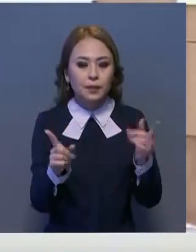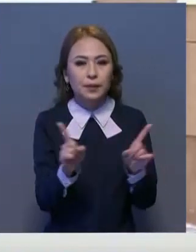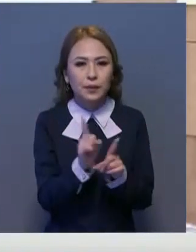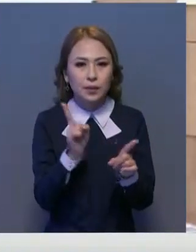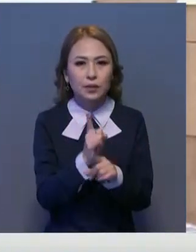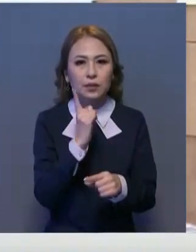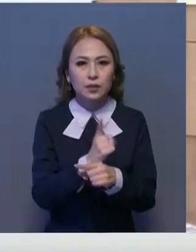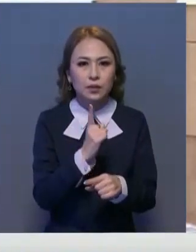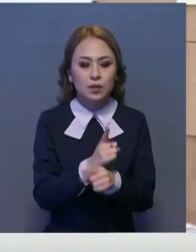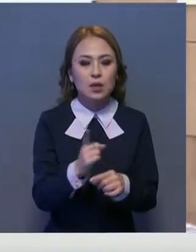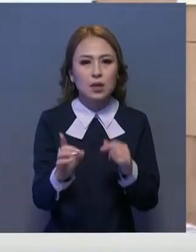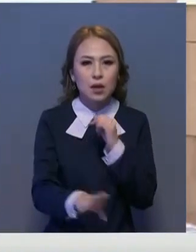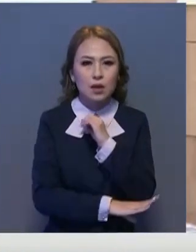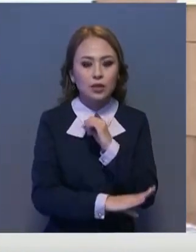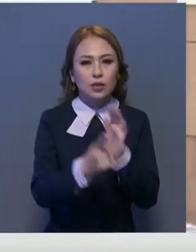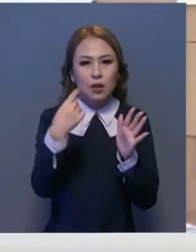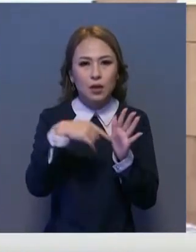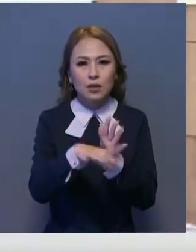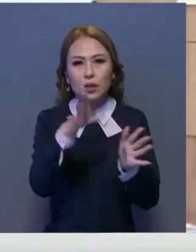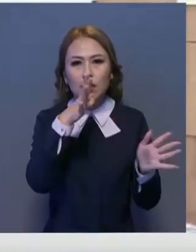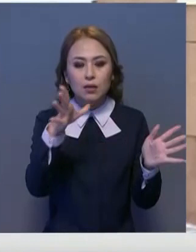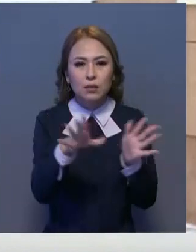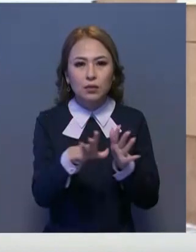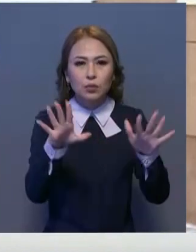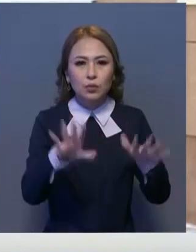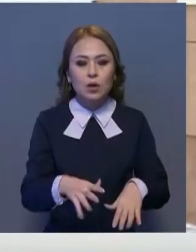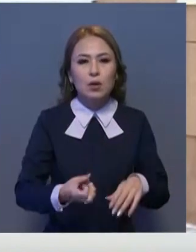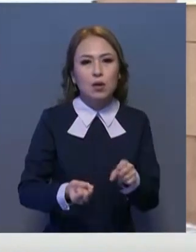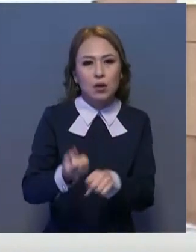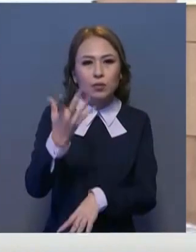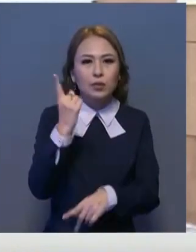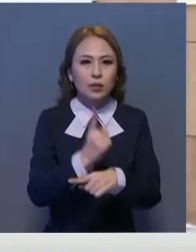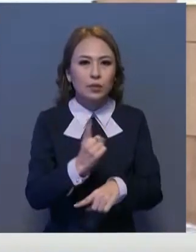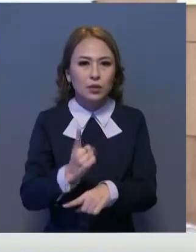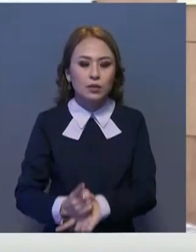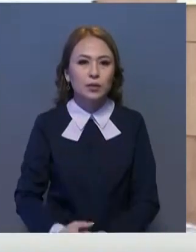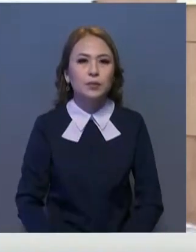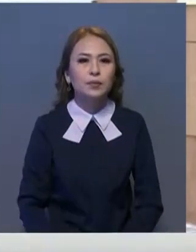тыйым салынады. Ағаштардың астында электр желілерін астына тұрып ату тыйым салынады.